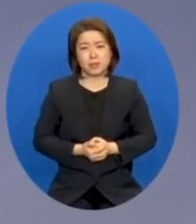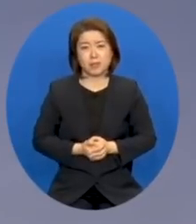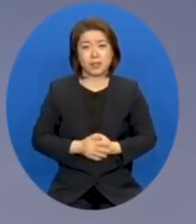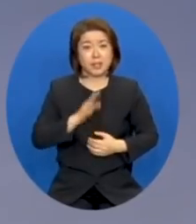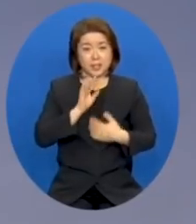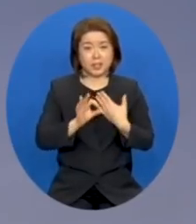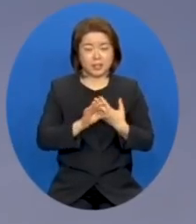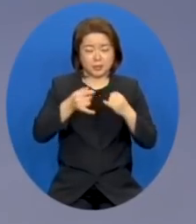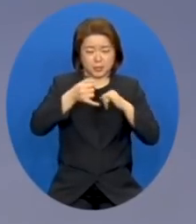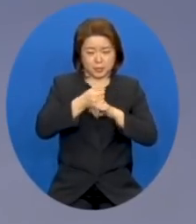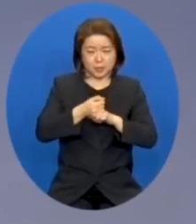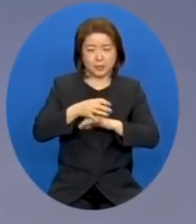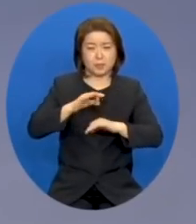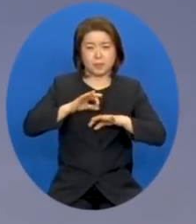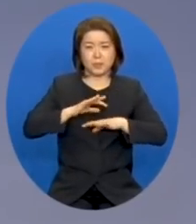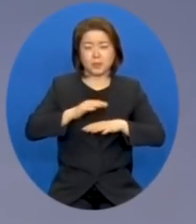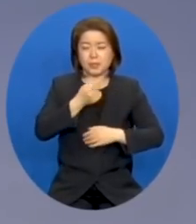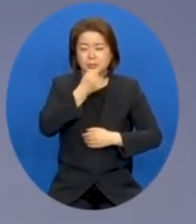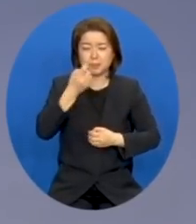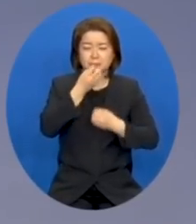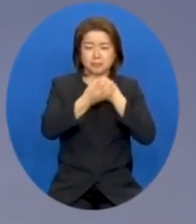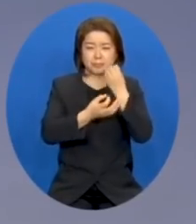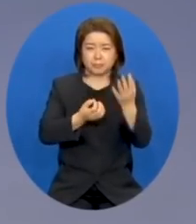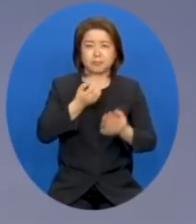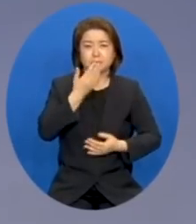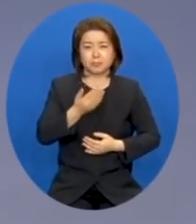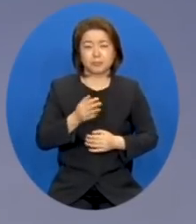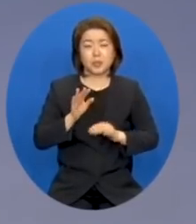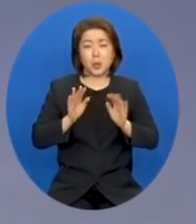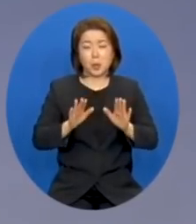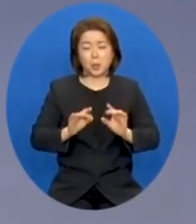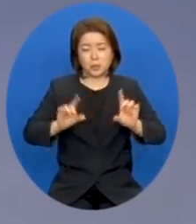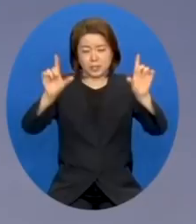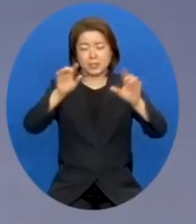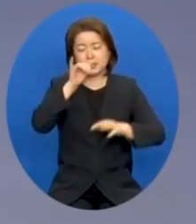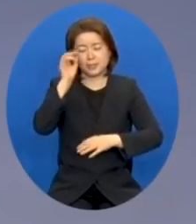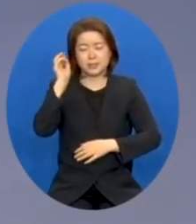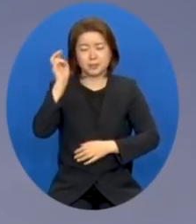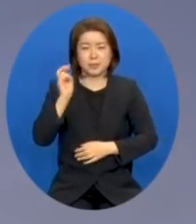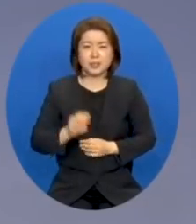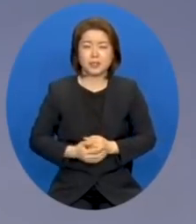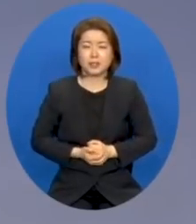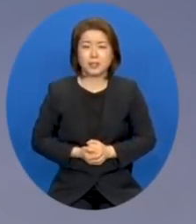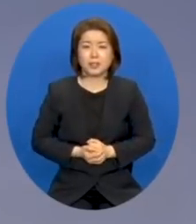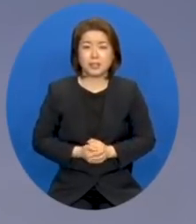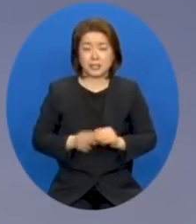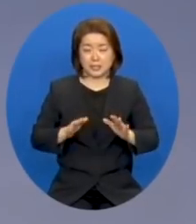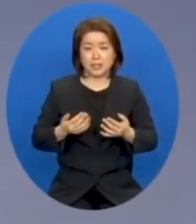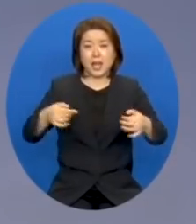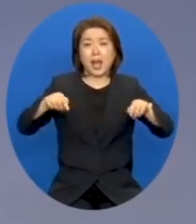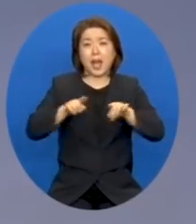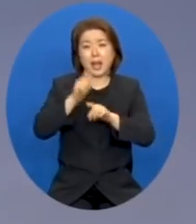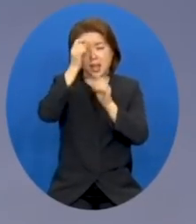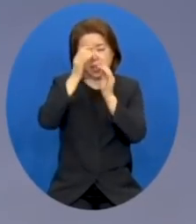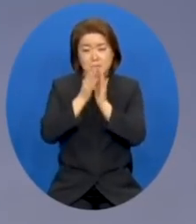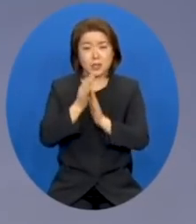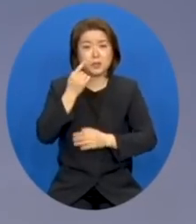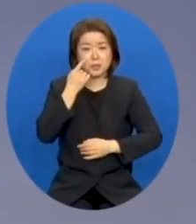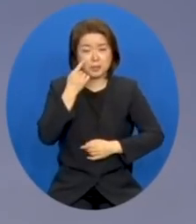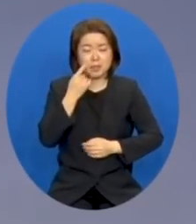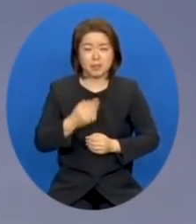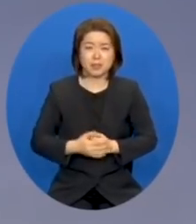암 듯이 놀라운 간증 2 올 한해 있게 됩니다 이제 우리 같이 기도하겠습니다